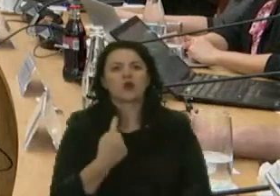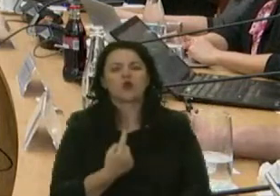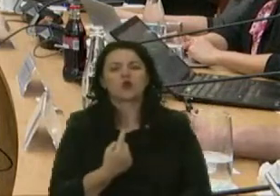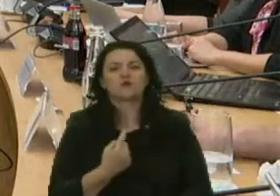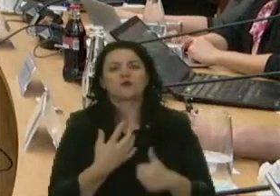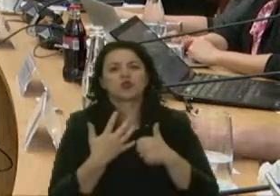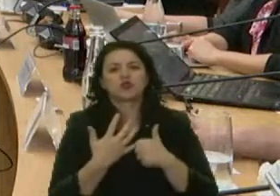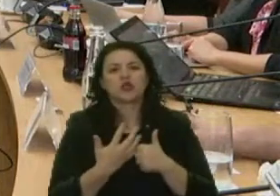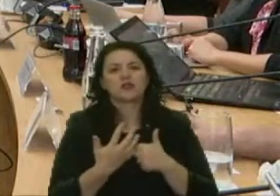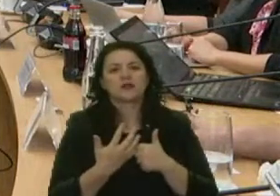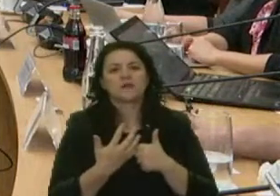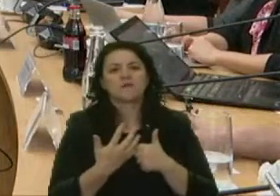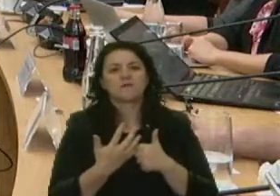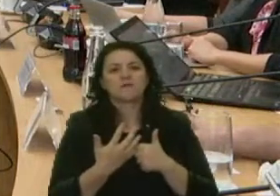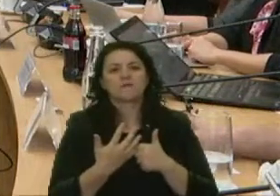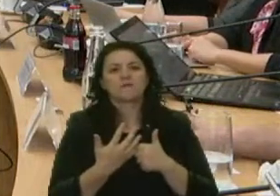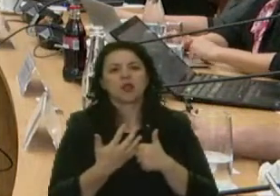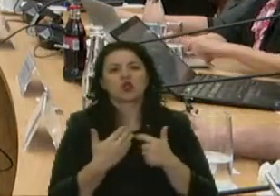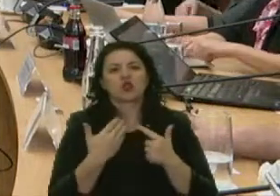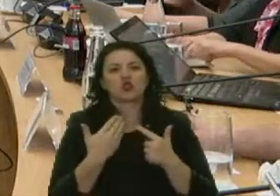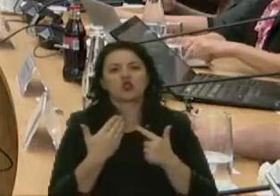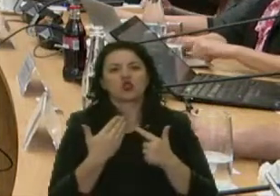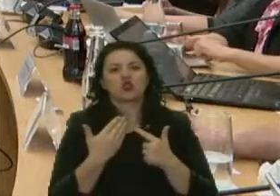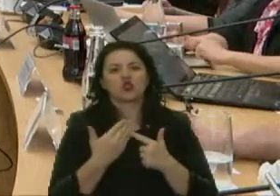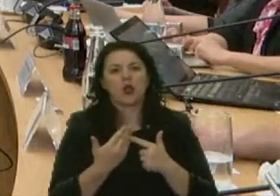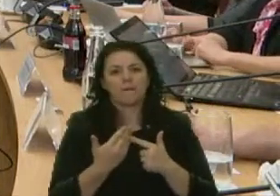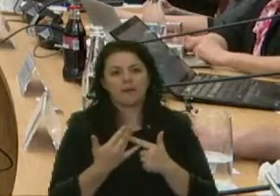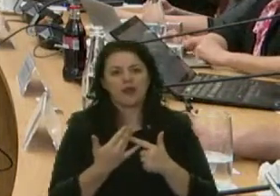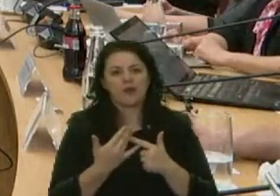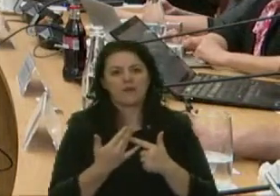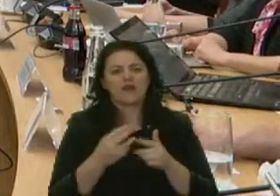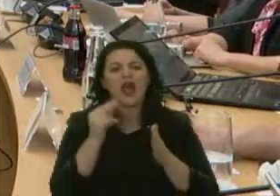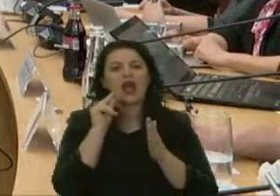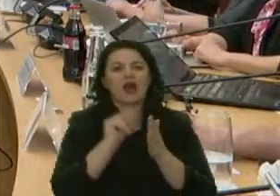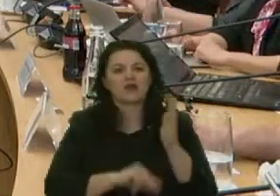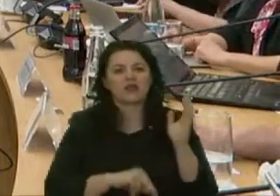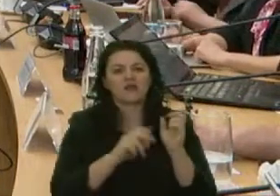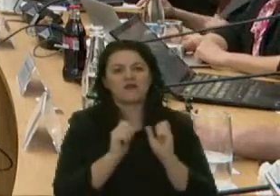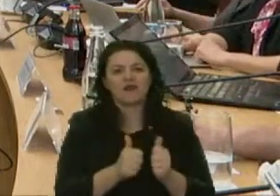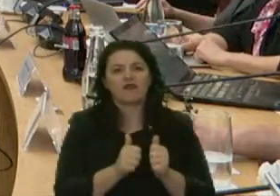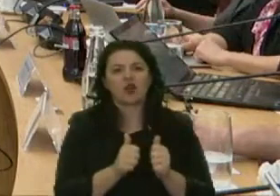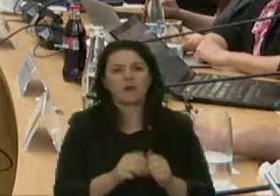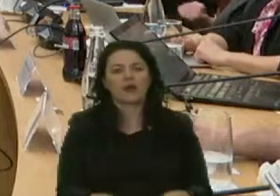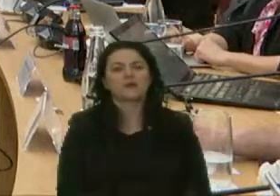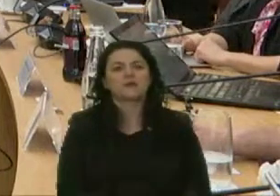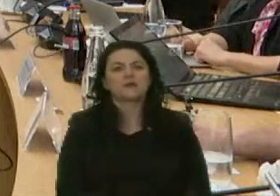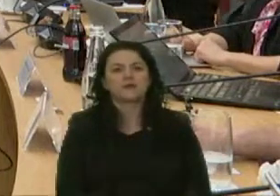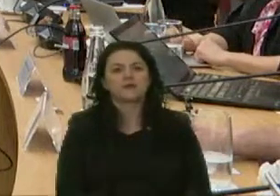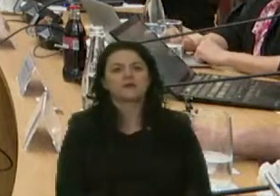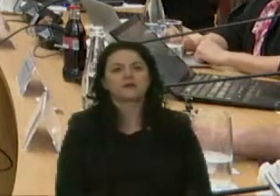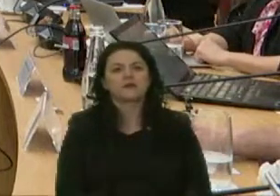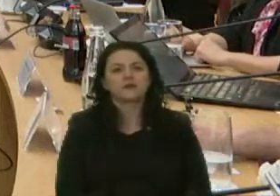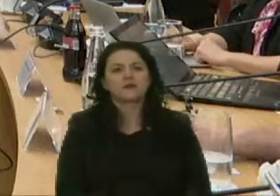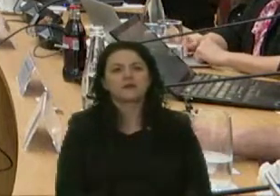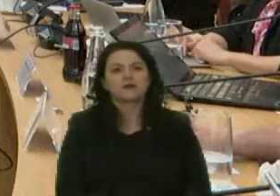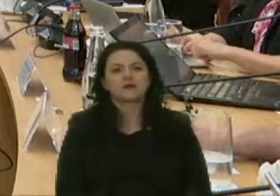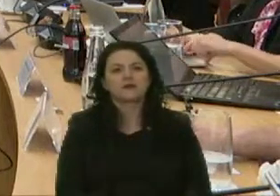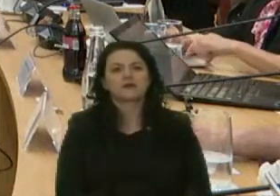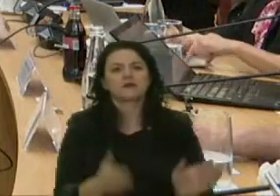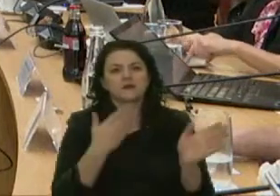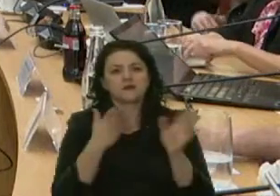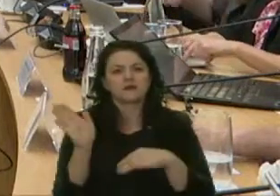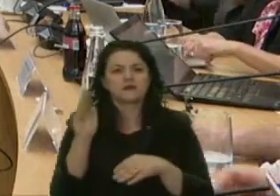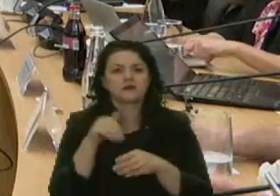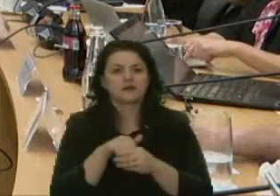Comisia 6 Comisia 6e aviz favorabil Comisia 7 Comisia 7 aviz favorabil supun la vot